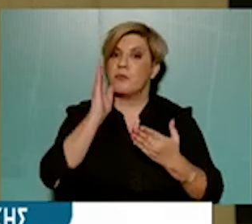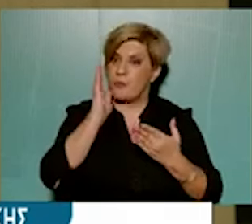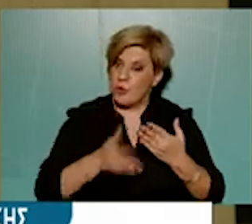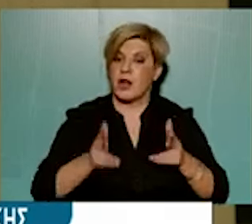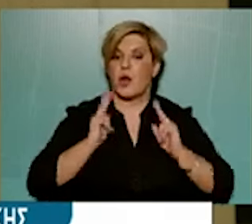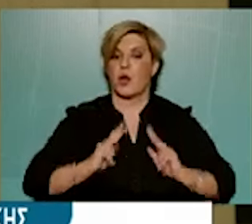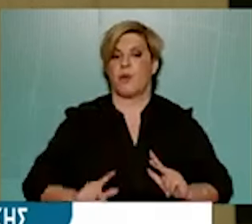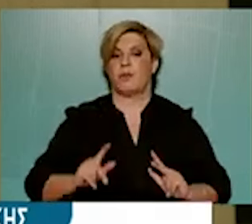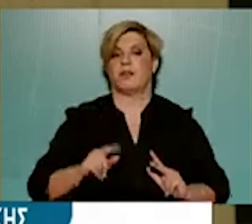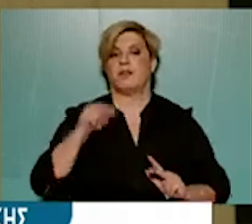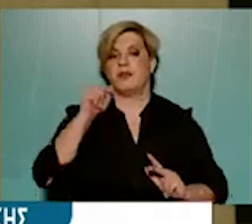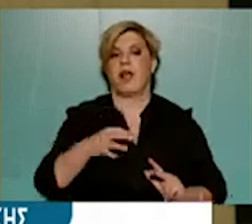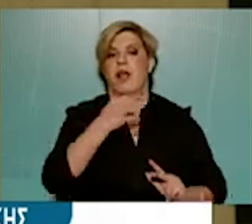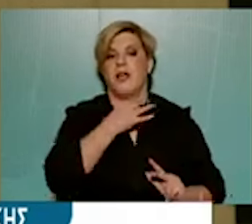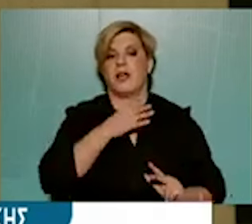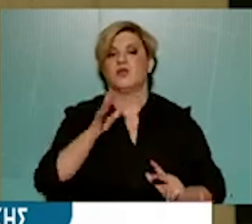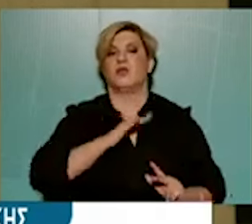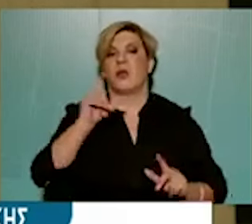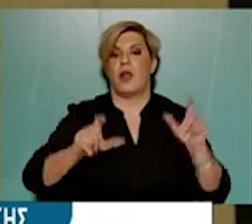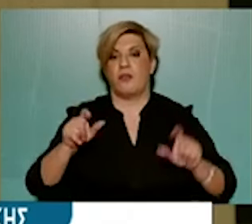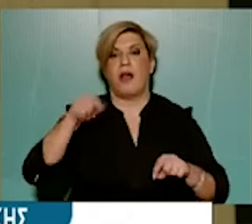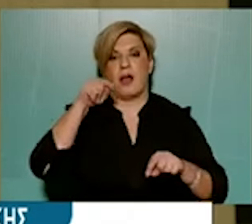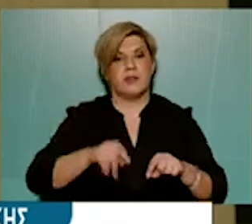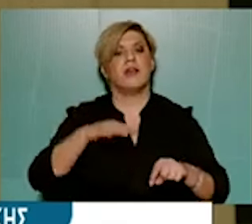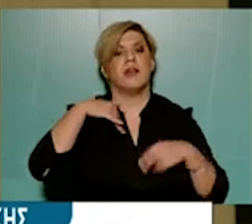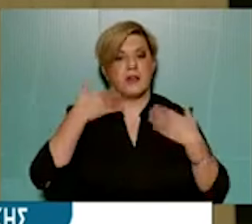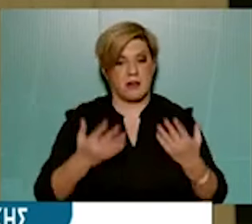να ικανοποιήσει σύγχρονες διευρυνόμενες ανάγκες του λαού, που μέσα σε αυτές